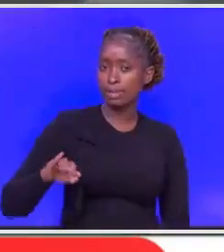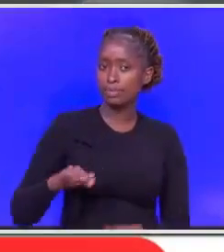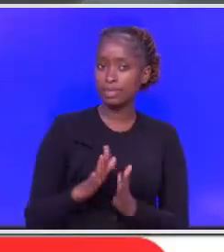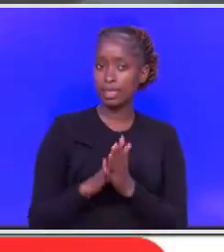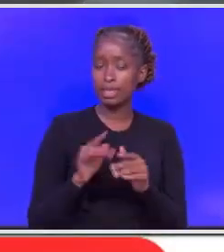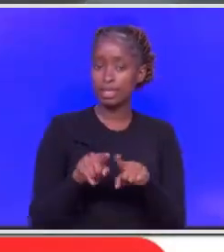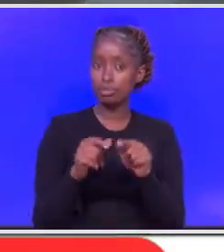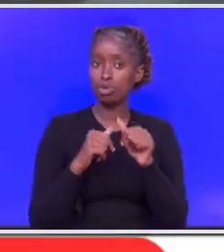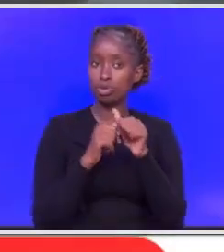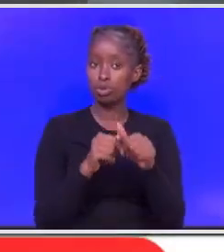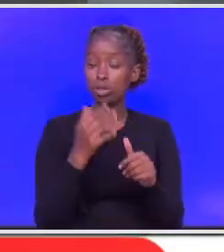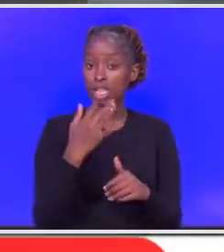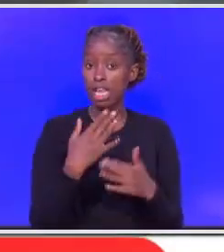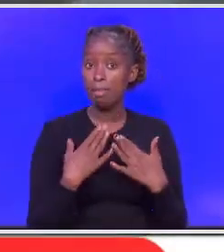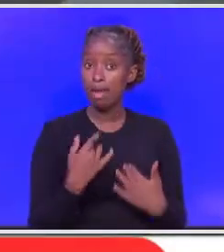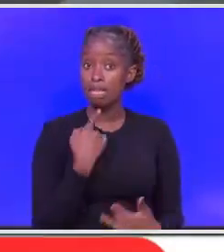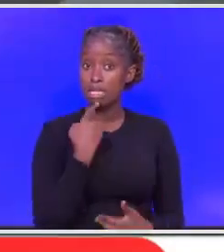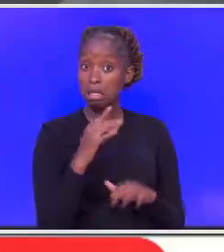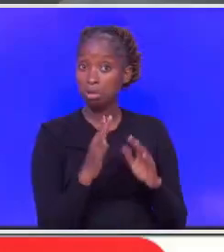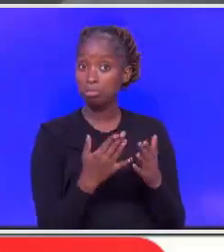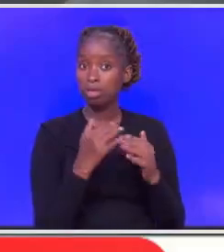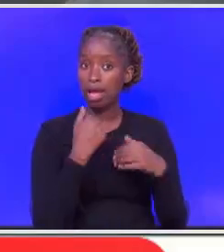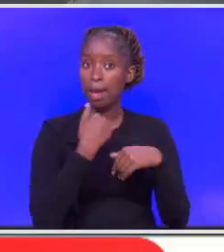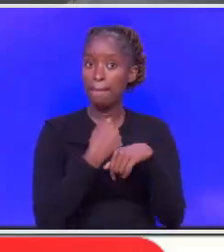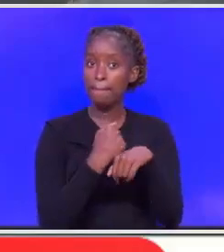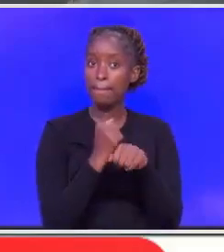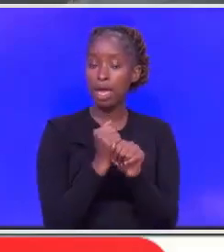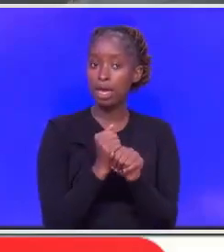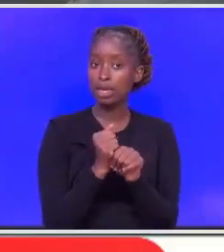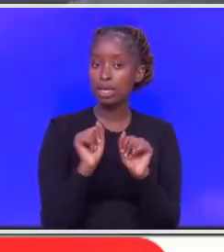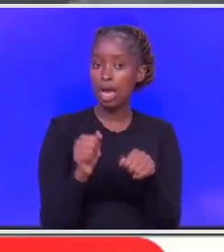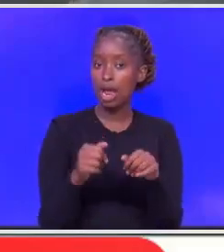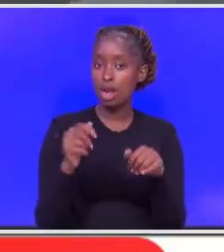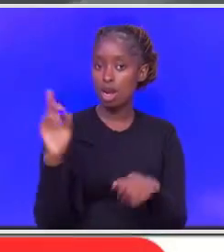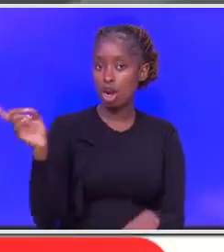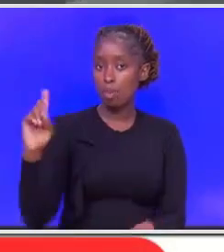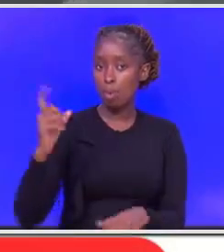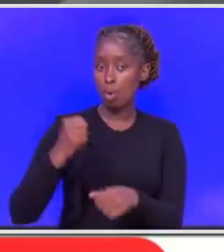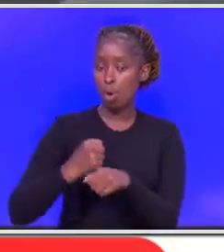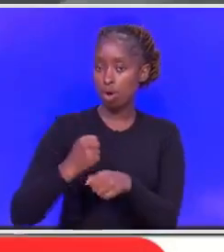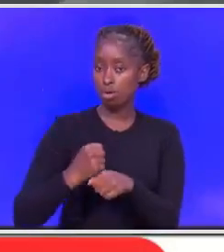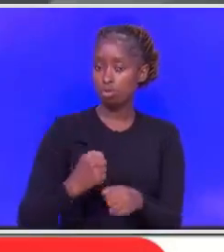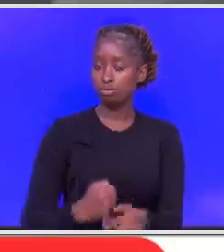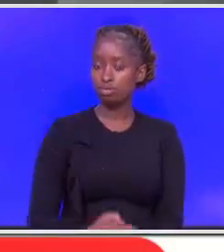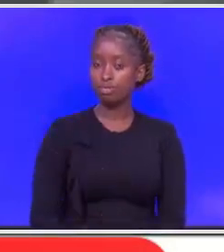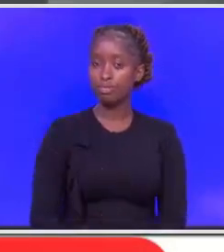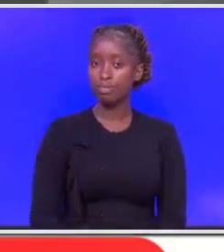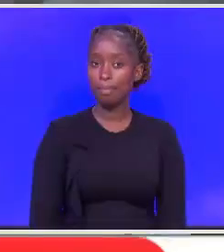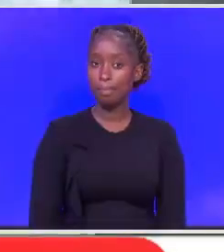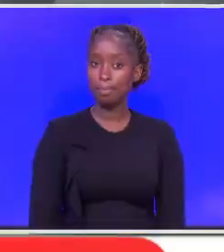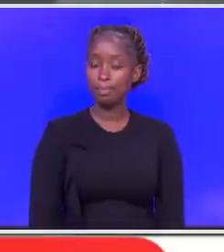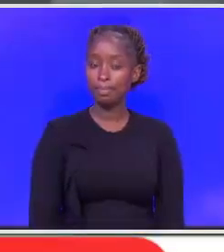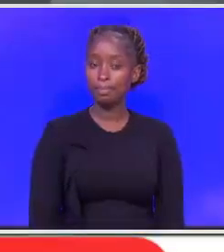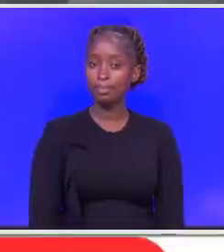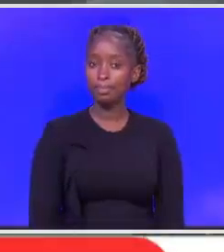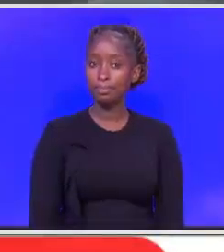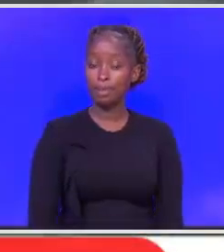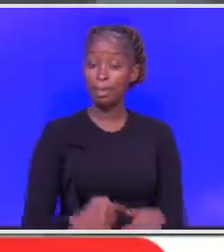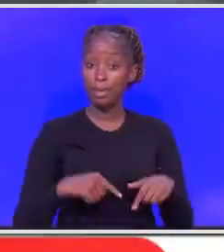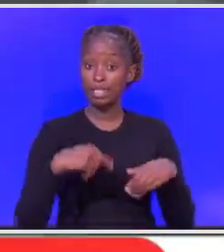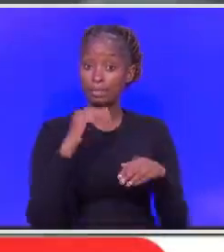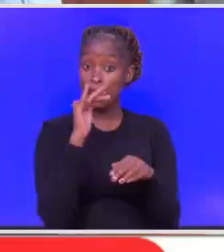slogan goes, let's make Nairobi work. You should give full disclosure to the committee. No, I'm just asking as far as the pending bills